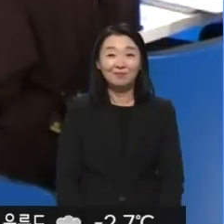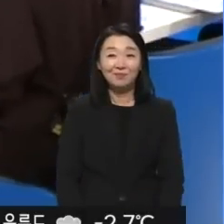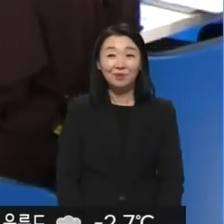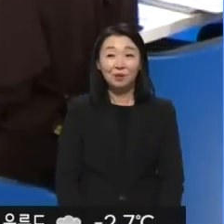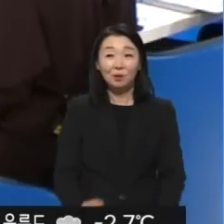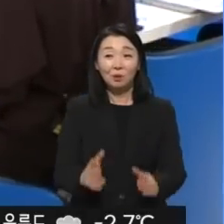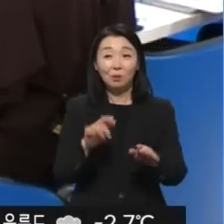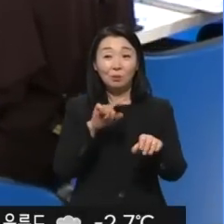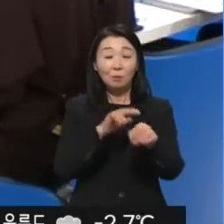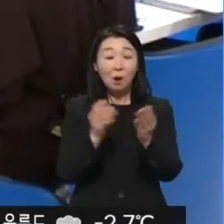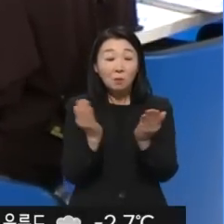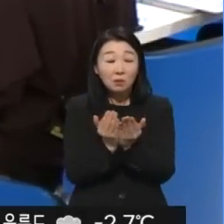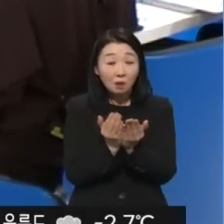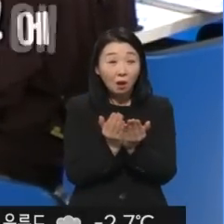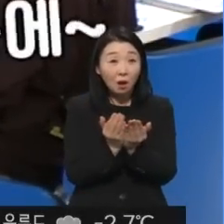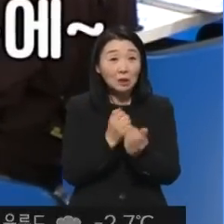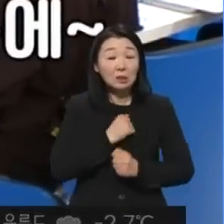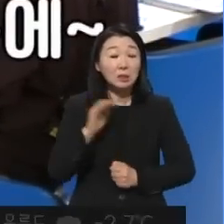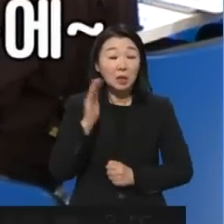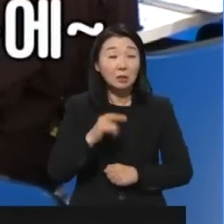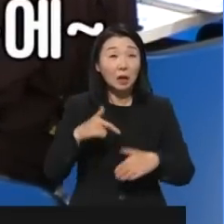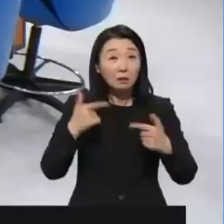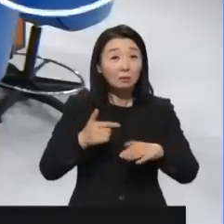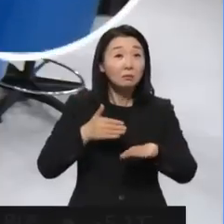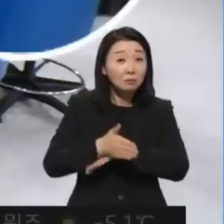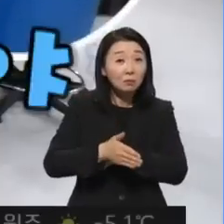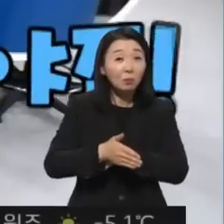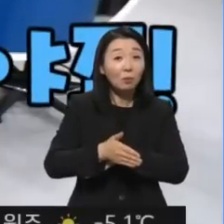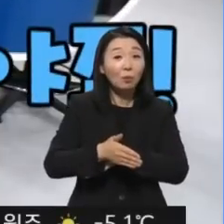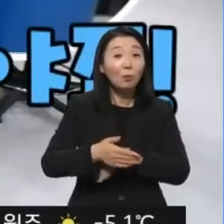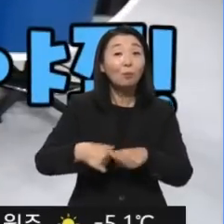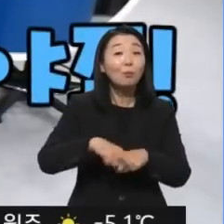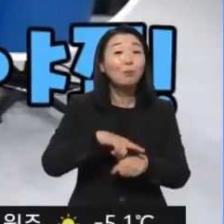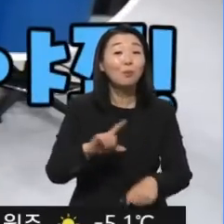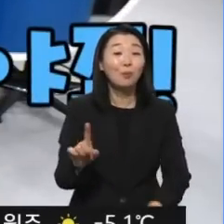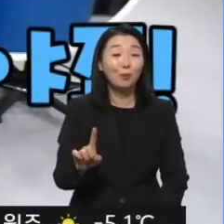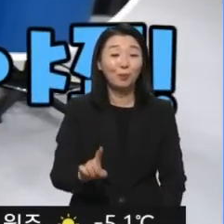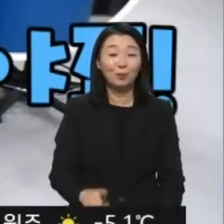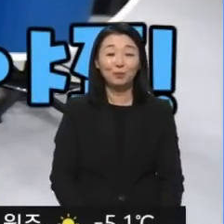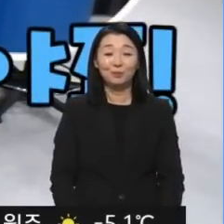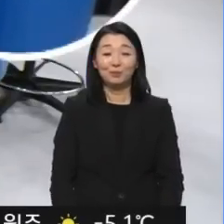시간을 지킨다는 말도 맞지 않는 게 항상 마감 시간을 넘기기 때문에. 이동 시간을 지킨다.